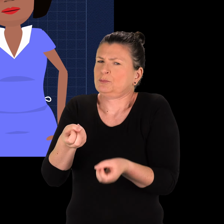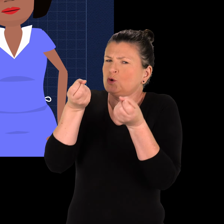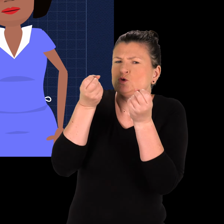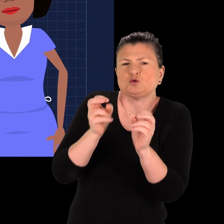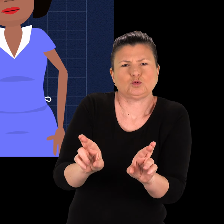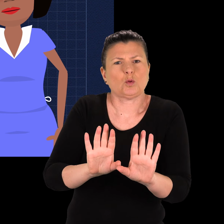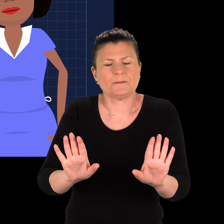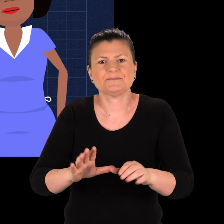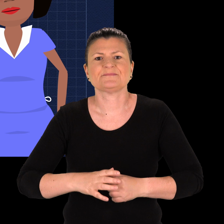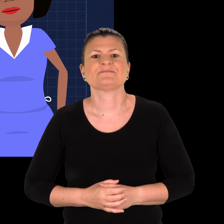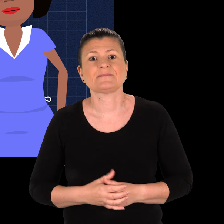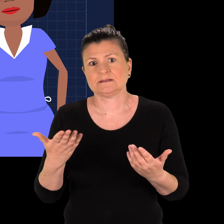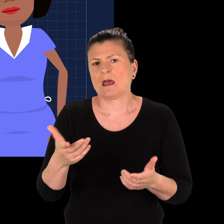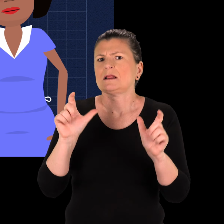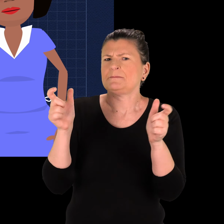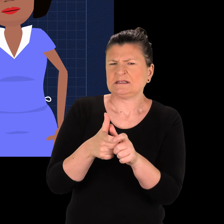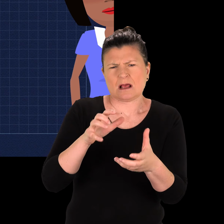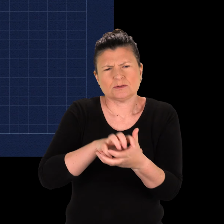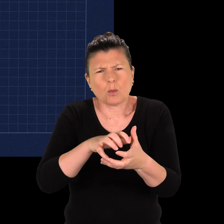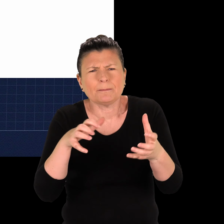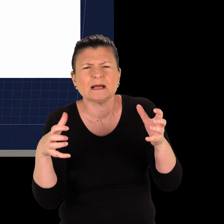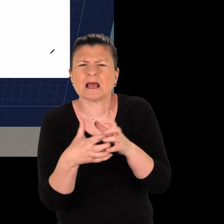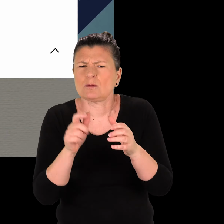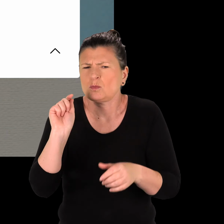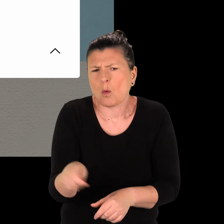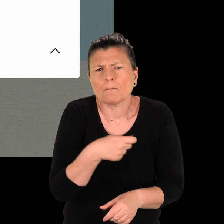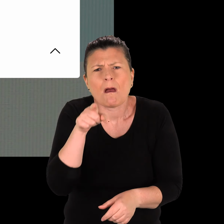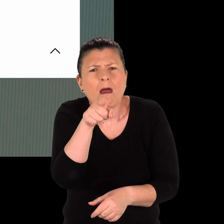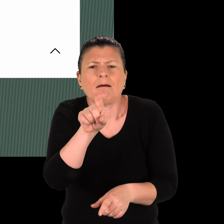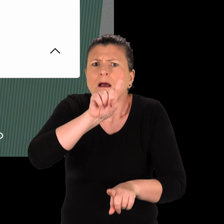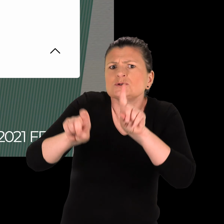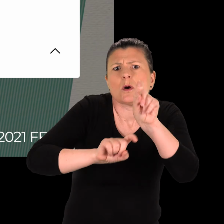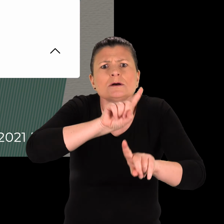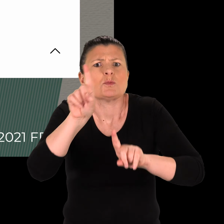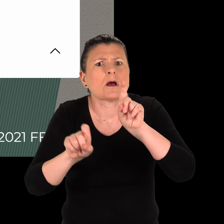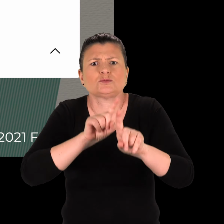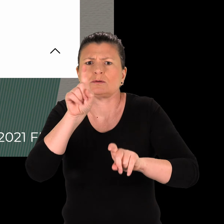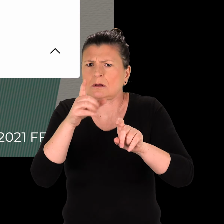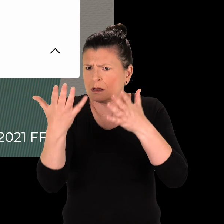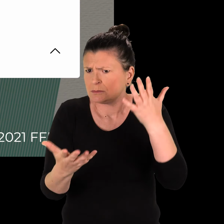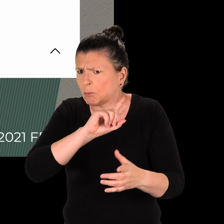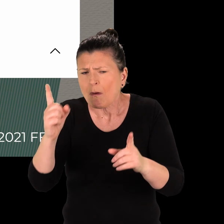cette solution pour un risque considéré comme élevé. Ce dépistage est complexe. Il est